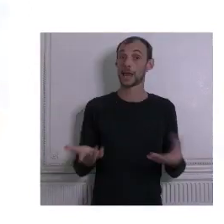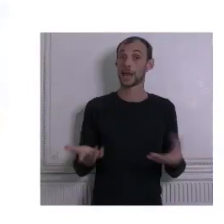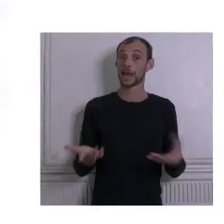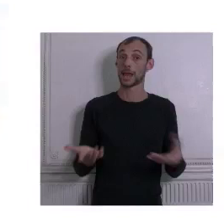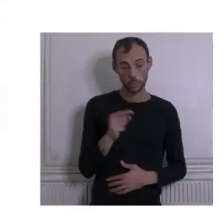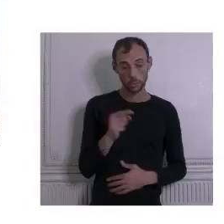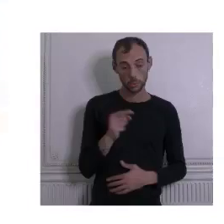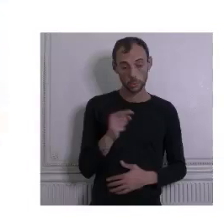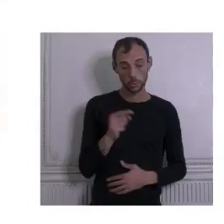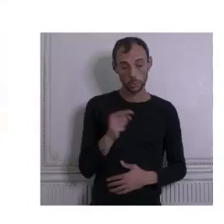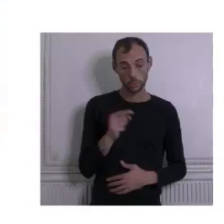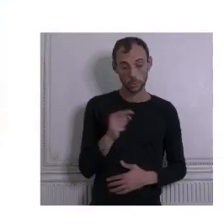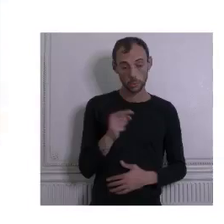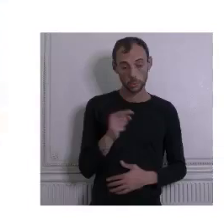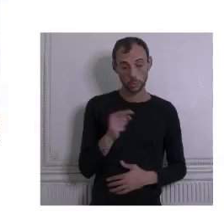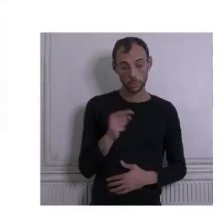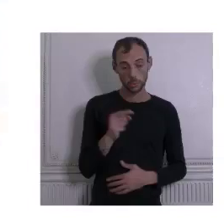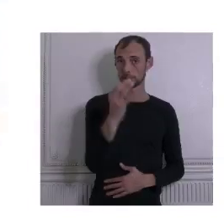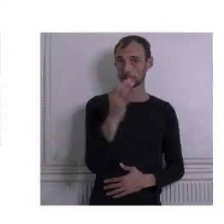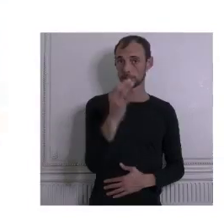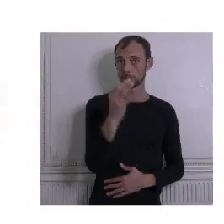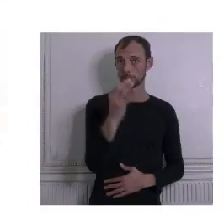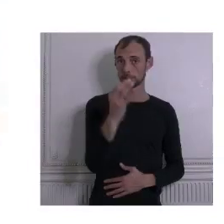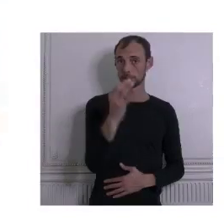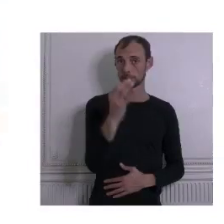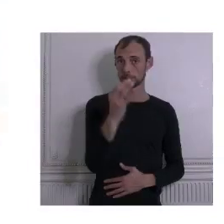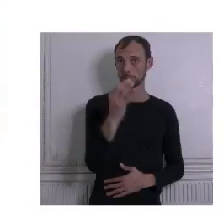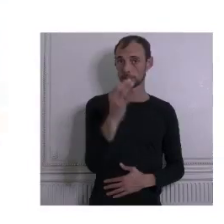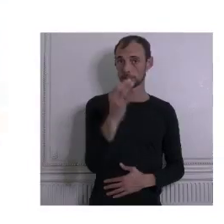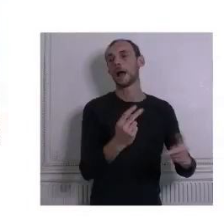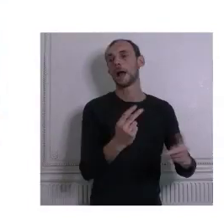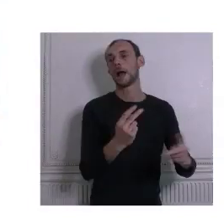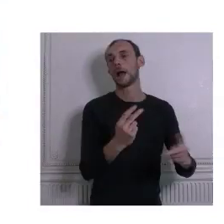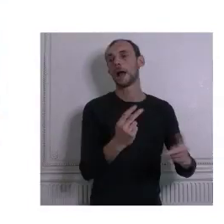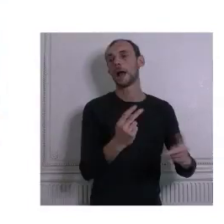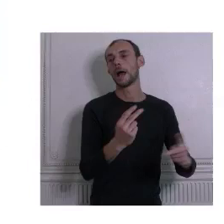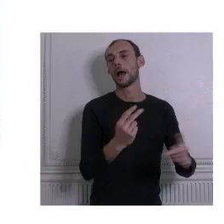fait ce choix auquel l'opposition s'était d'ailleurs associée à l'époque.